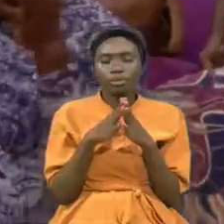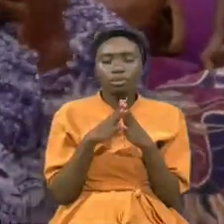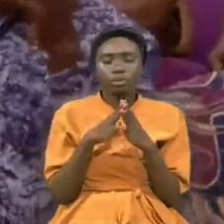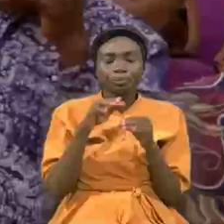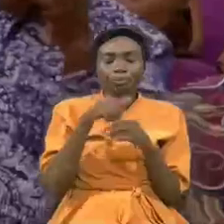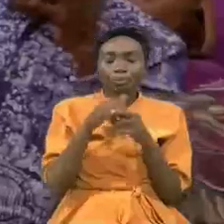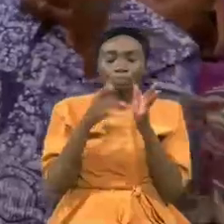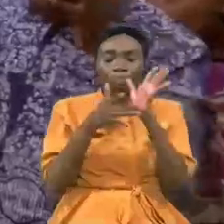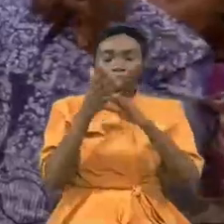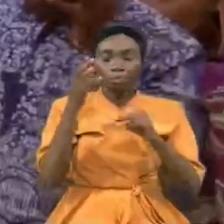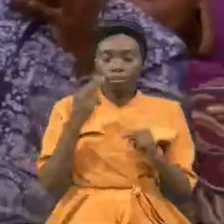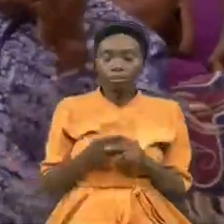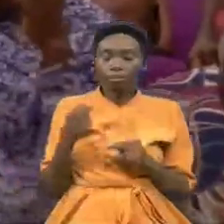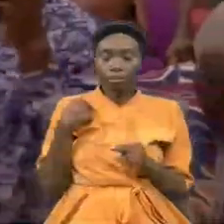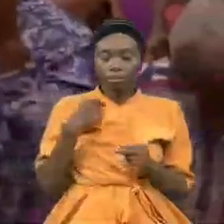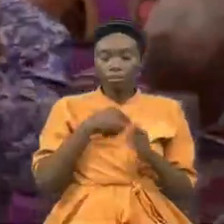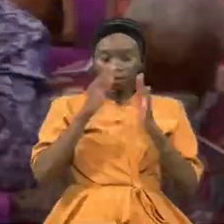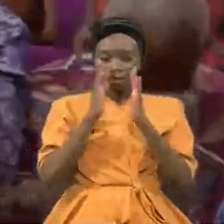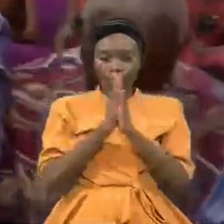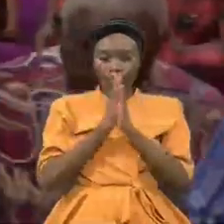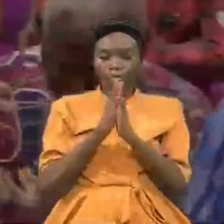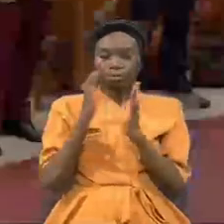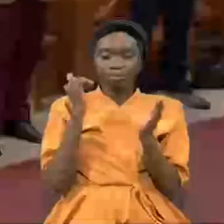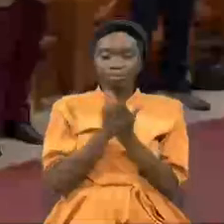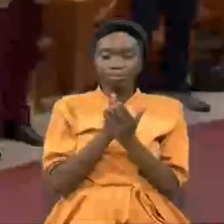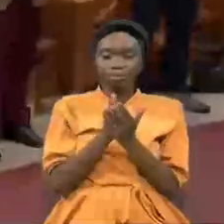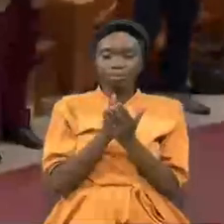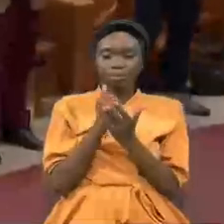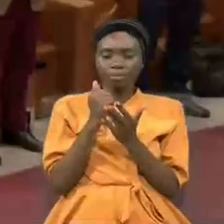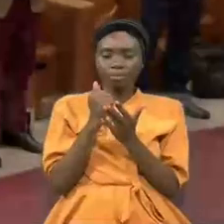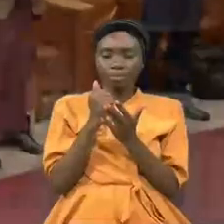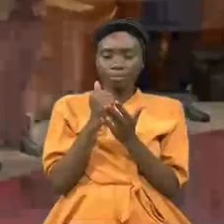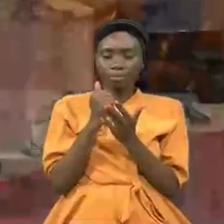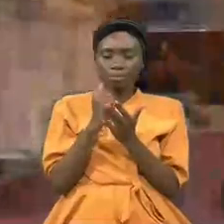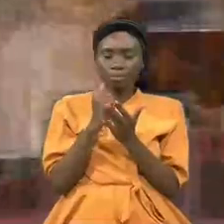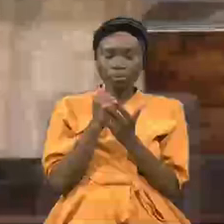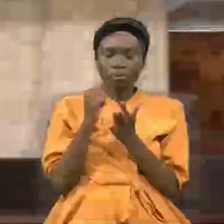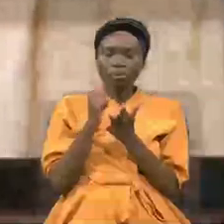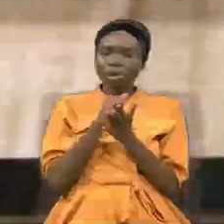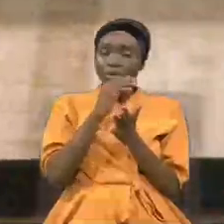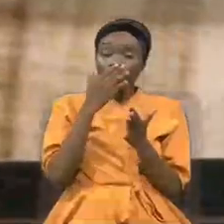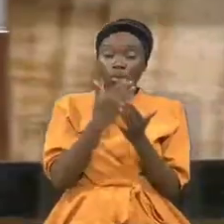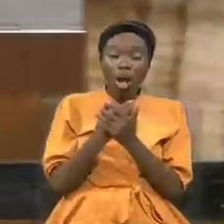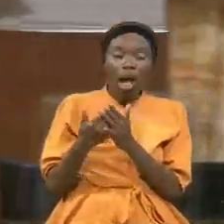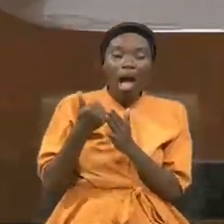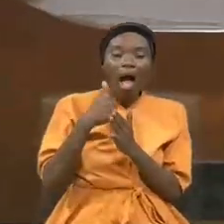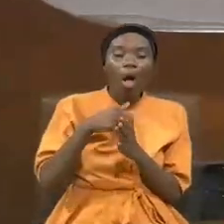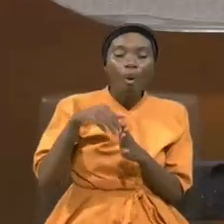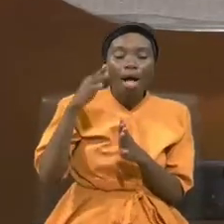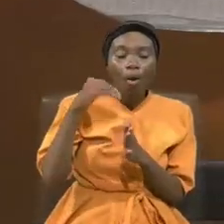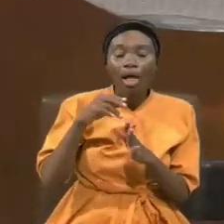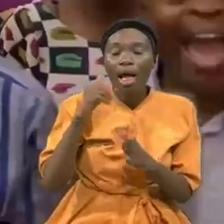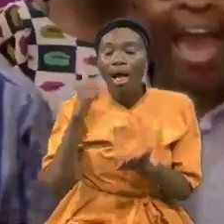Au nom de Jésus, nous prions. C'est bon. Un autre